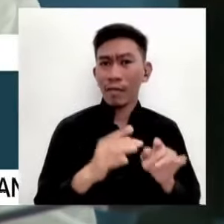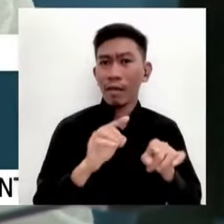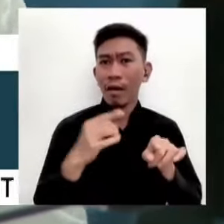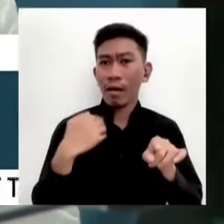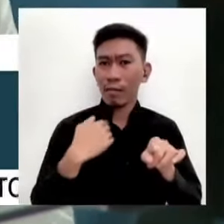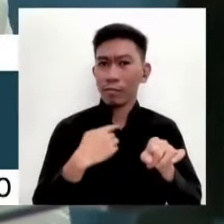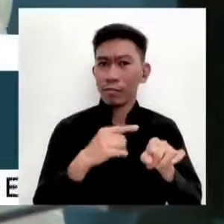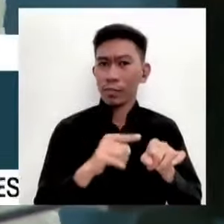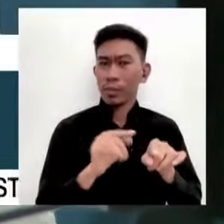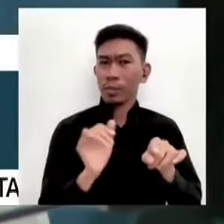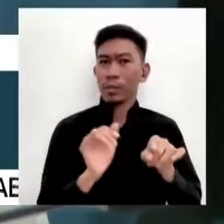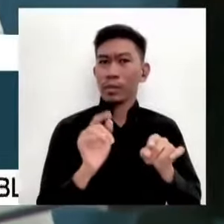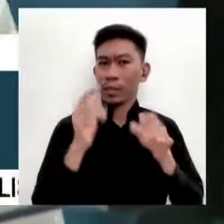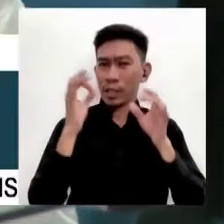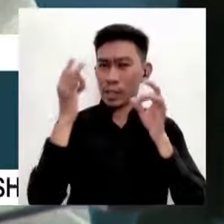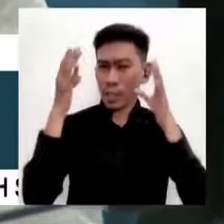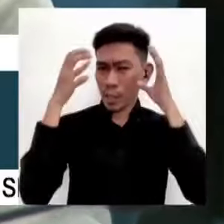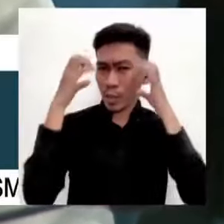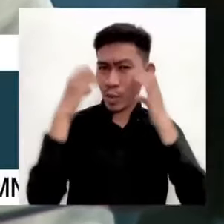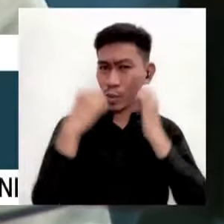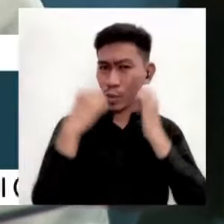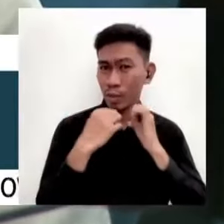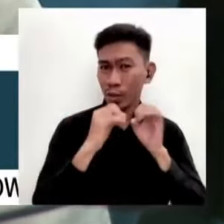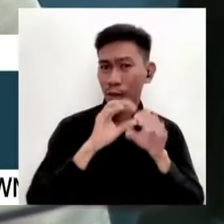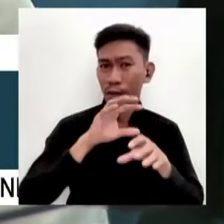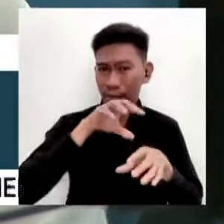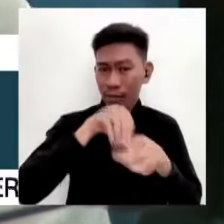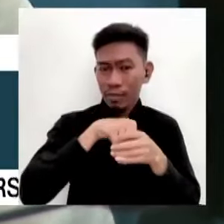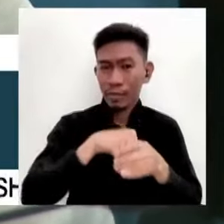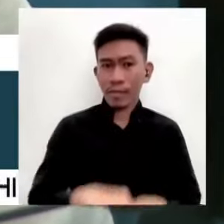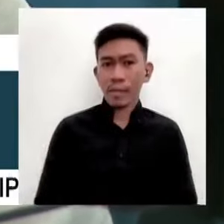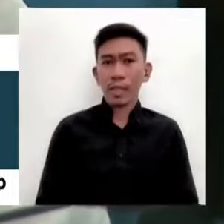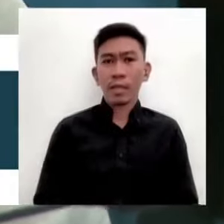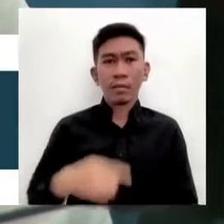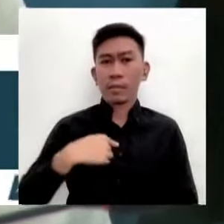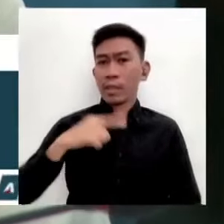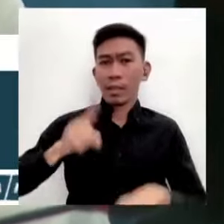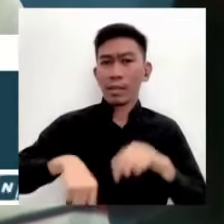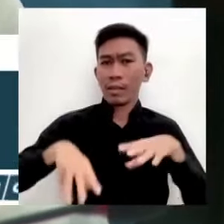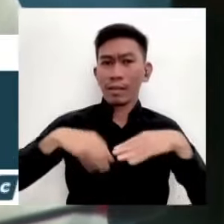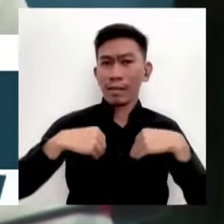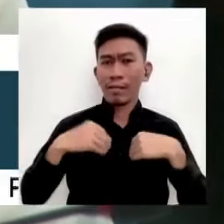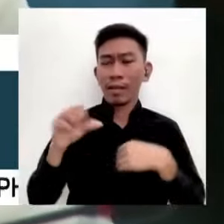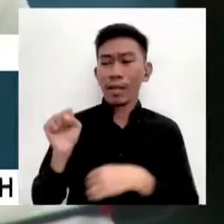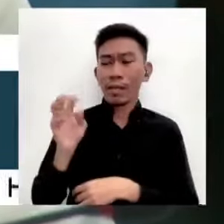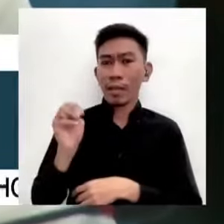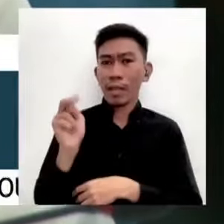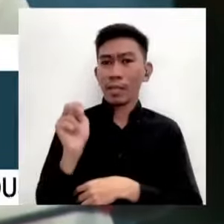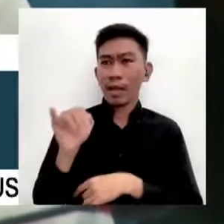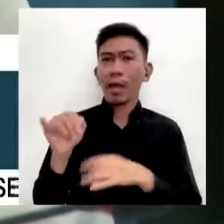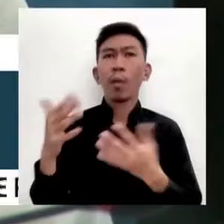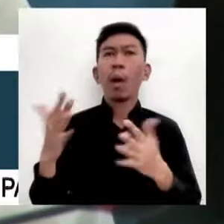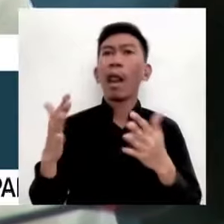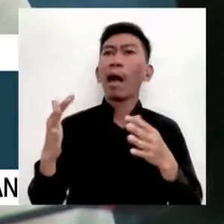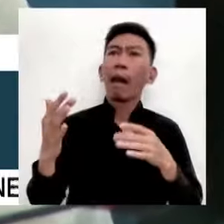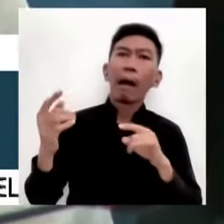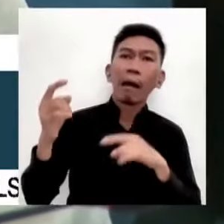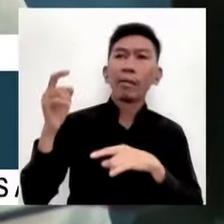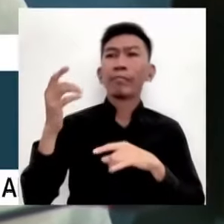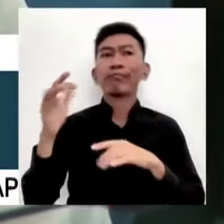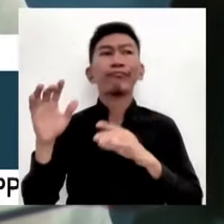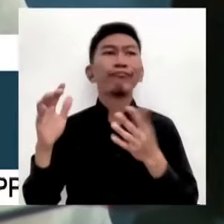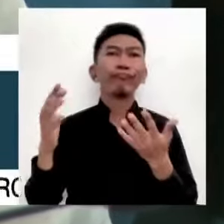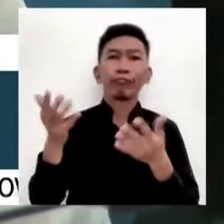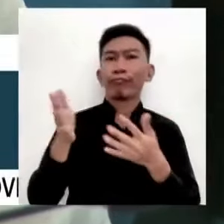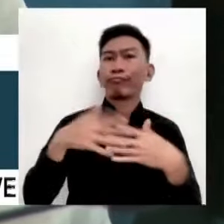parang na parang wala na pong pinipili ang SMNI. Parang kahit sino na lang na tingin nila ay hindi aligned